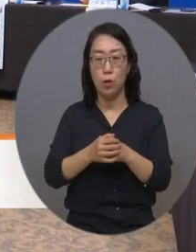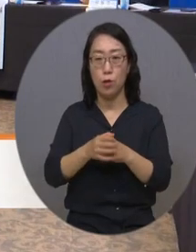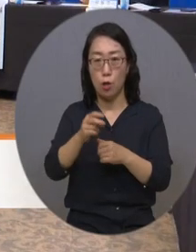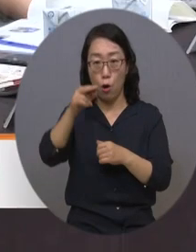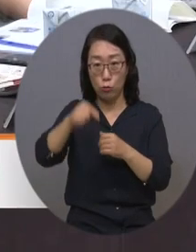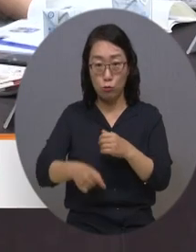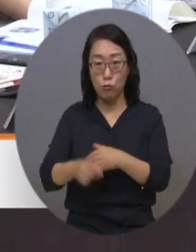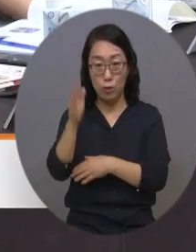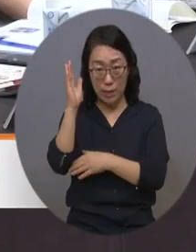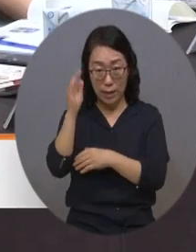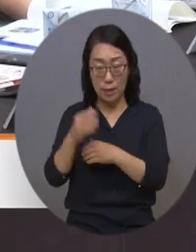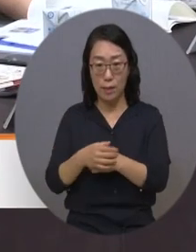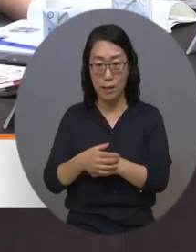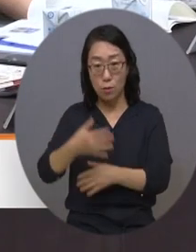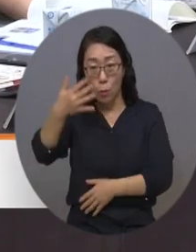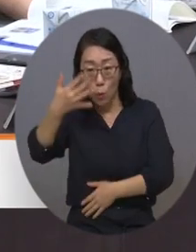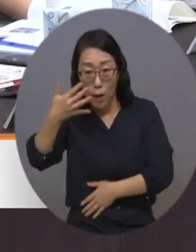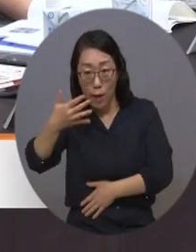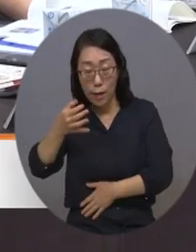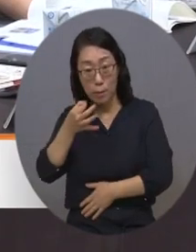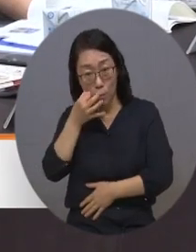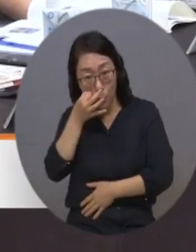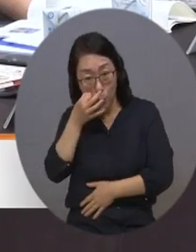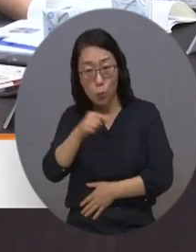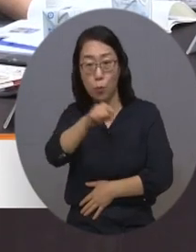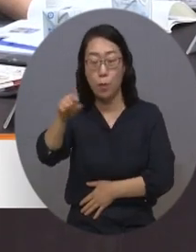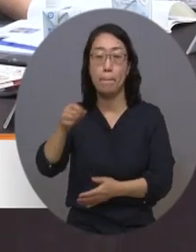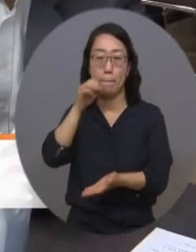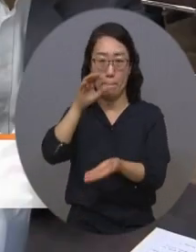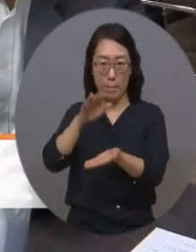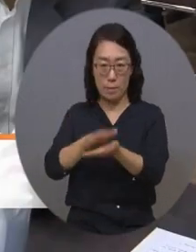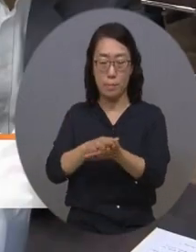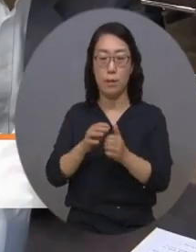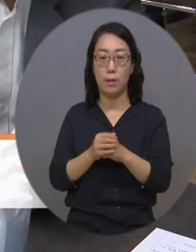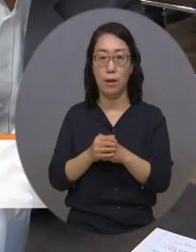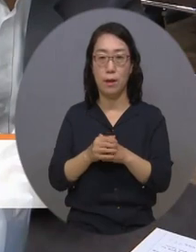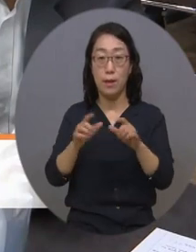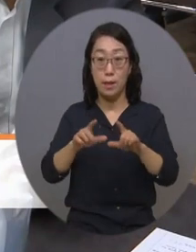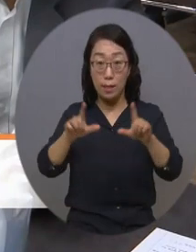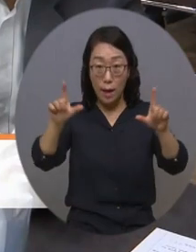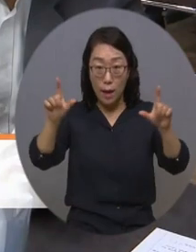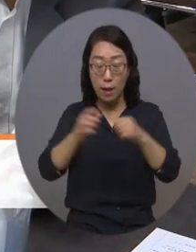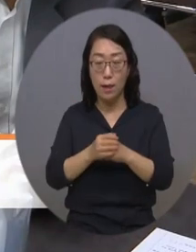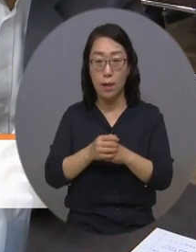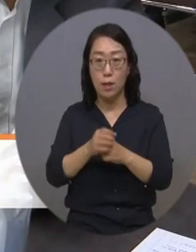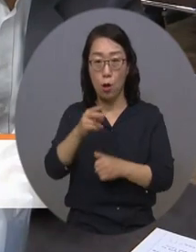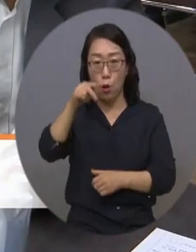통해 시민에게 온라인 생중계됐습니다. 이날